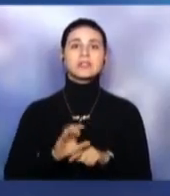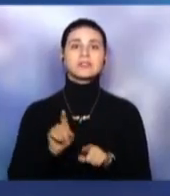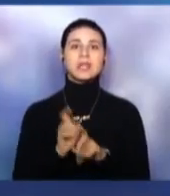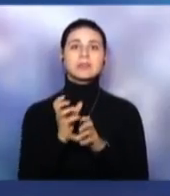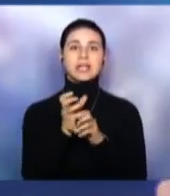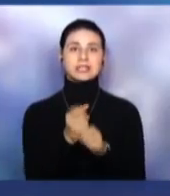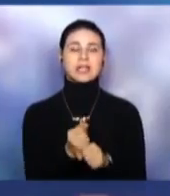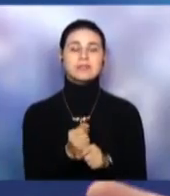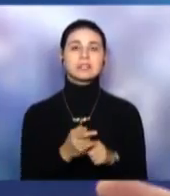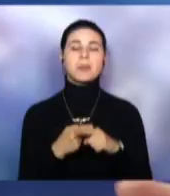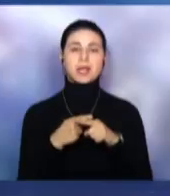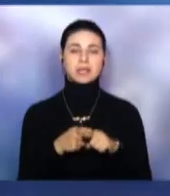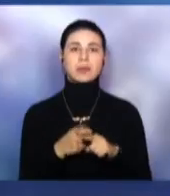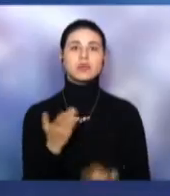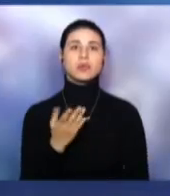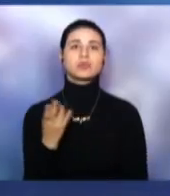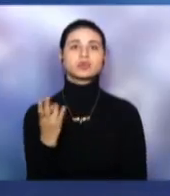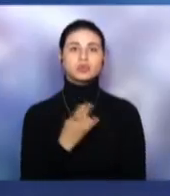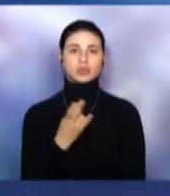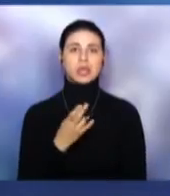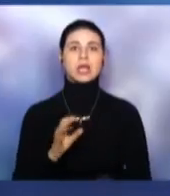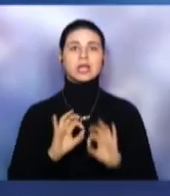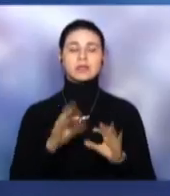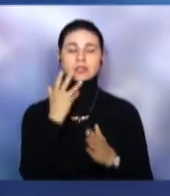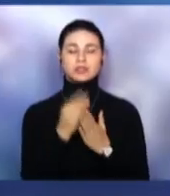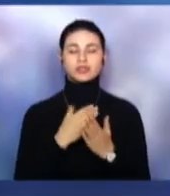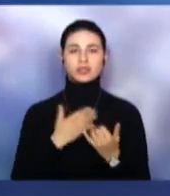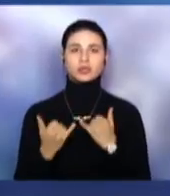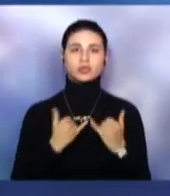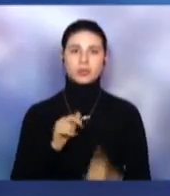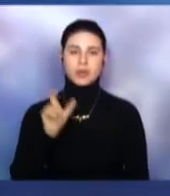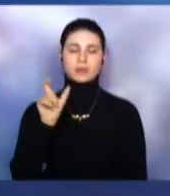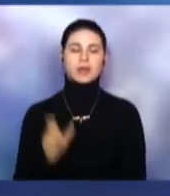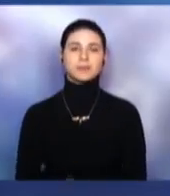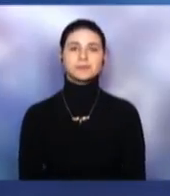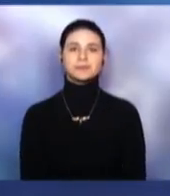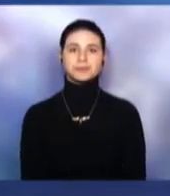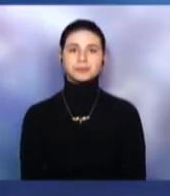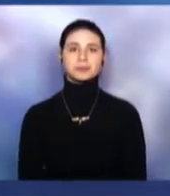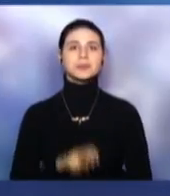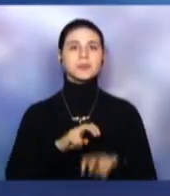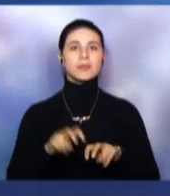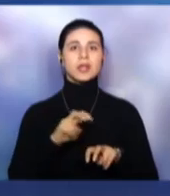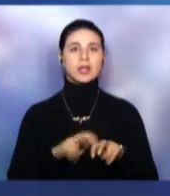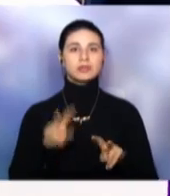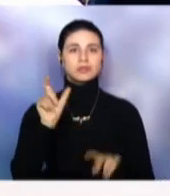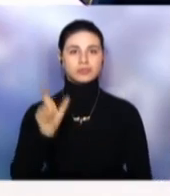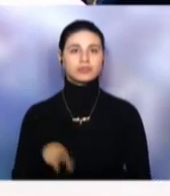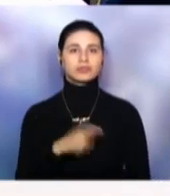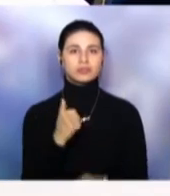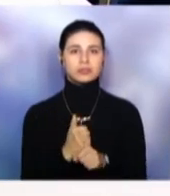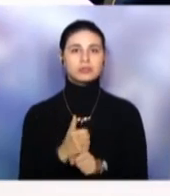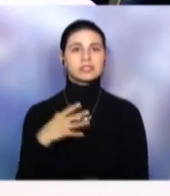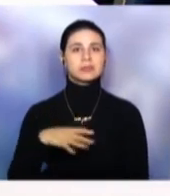დაძლევის მექანიზმები, რომელიც უნდა გაგვიზიაროს დღევანდელი ჩვენი გადაცემის სტუმარმა, თერაპევტმა, მედიცინის მეცნიერებათა დოქტორმა,